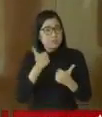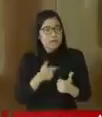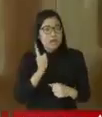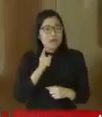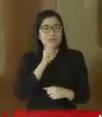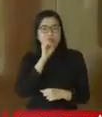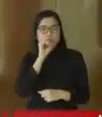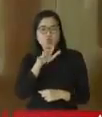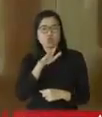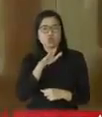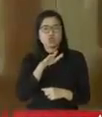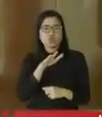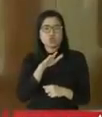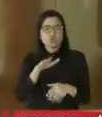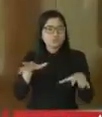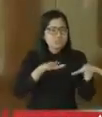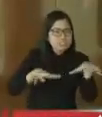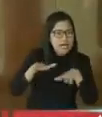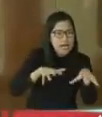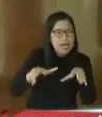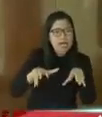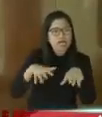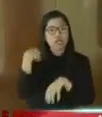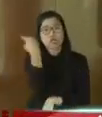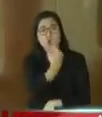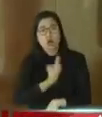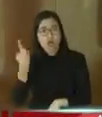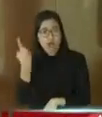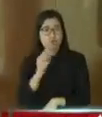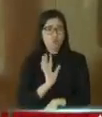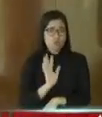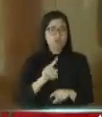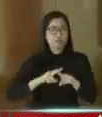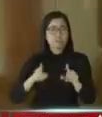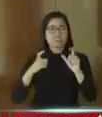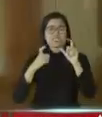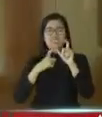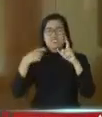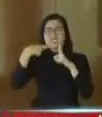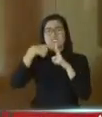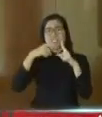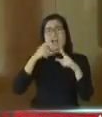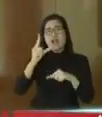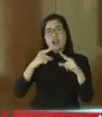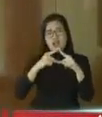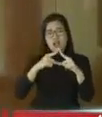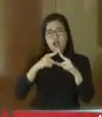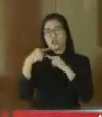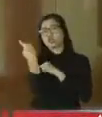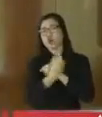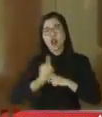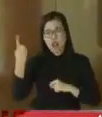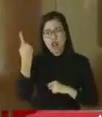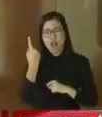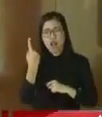bencana nasional, bukan bencana nasional, tapi skala nasional. Karena dengan status tersebut,